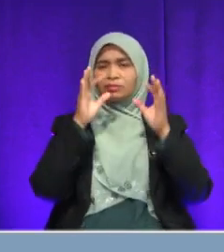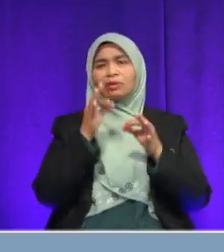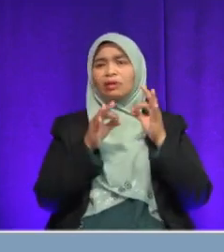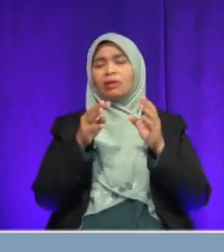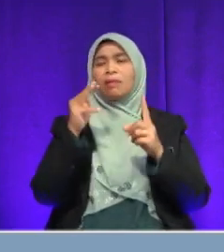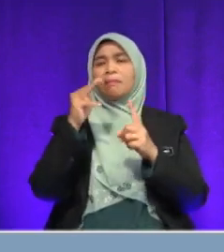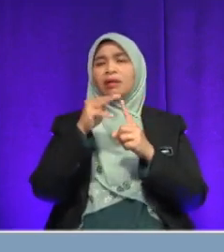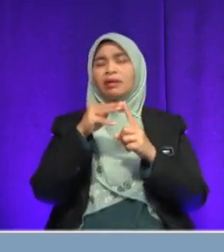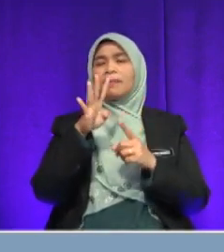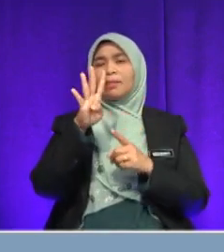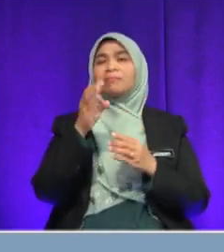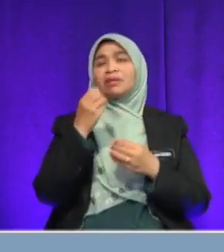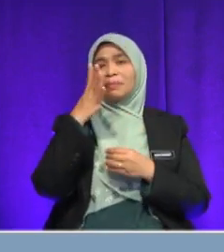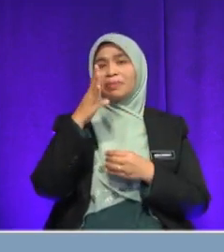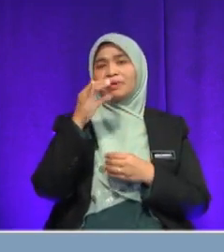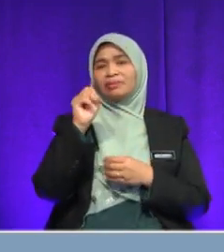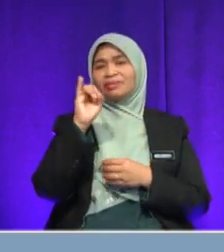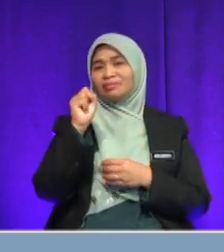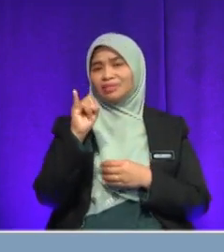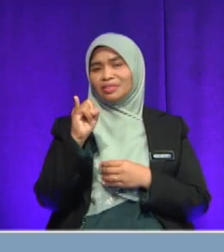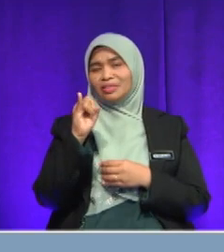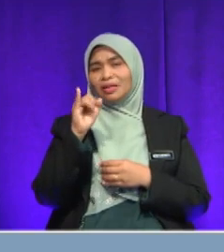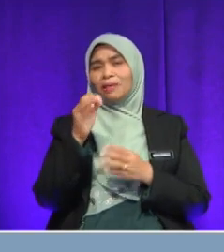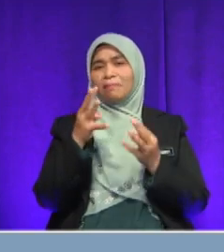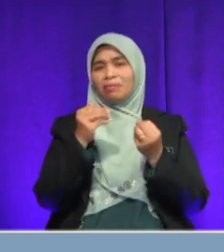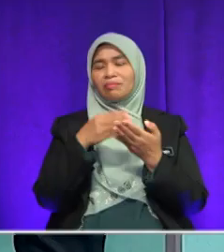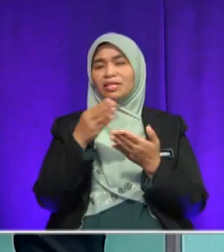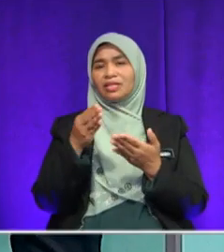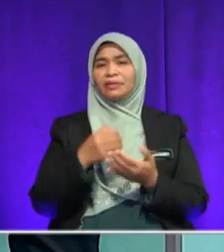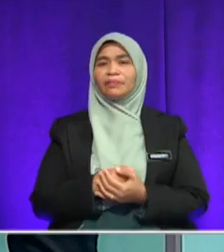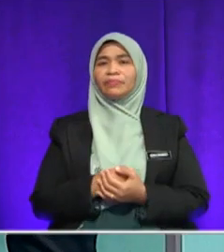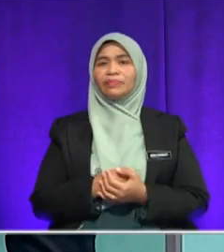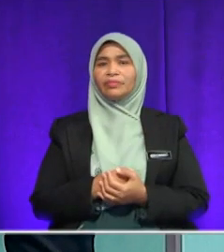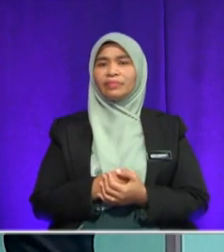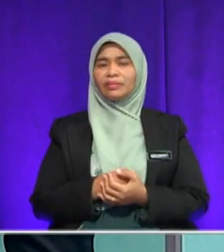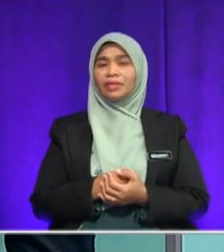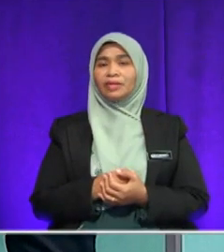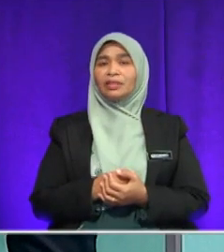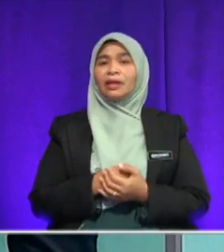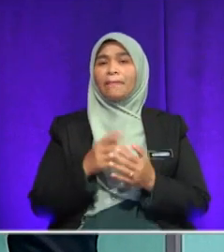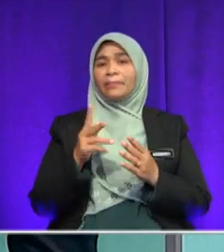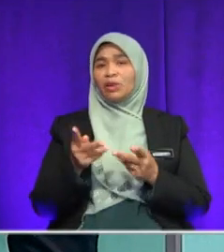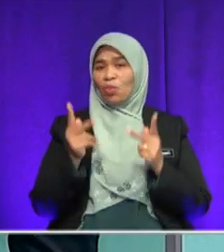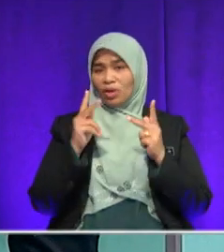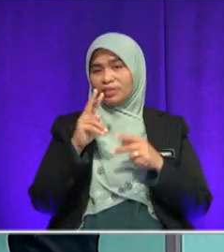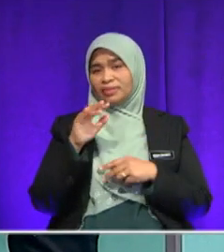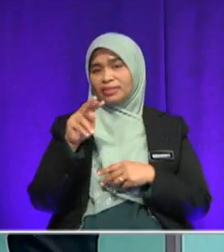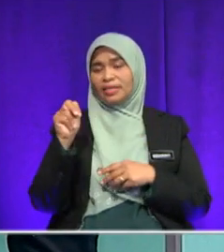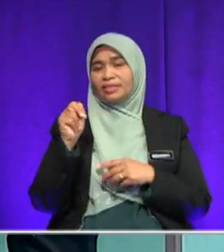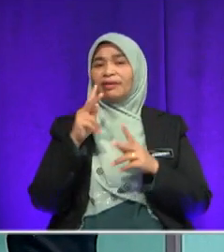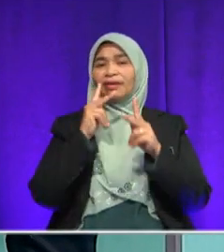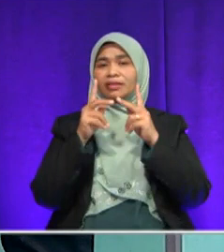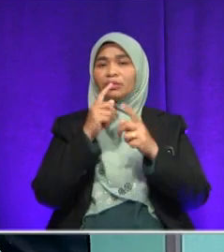ni berapa isi yang kita nak bagi? Dan sebab tu saya kata tadi, penguasaan kata tugas